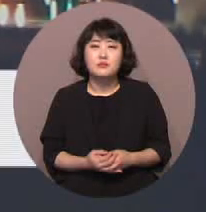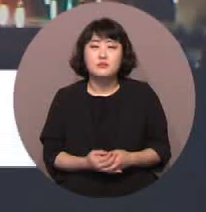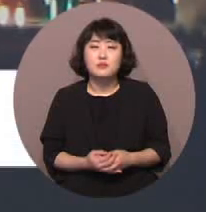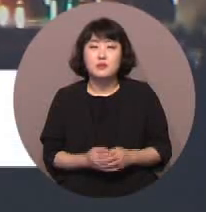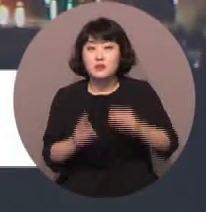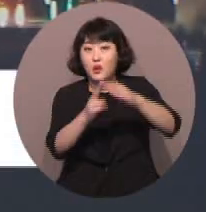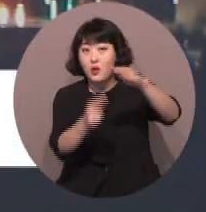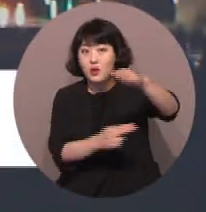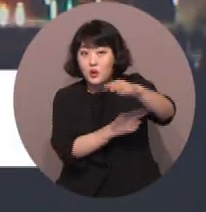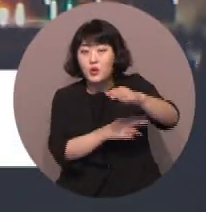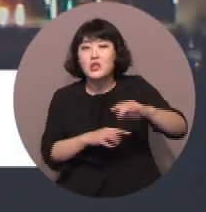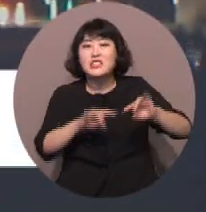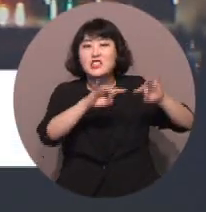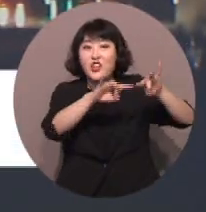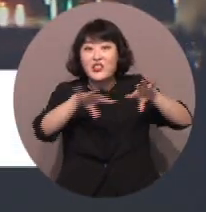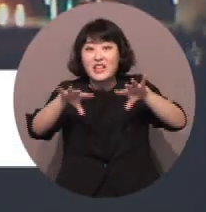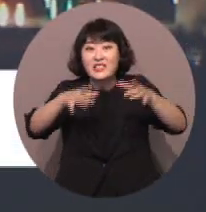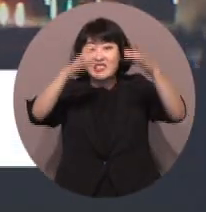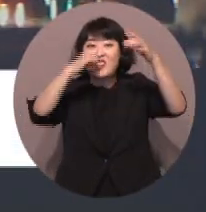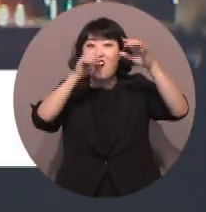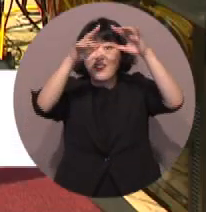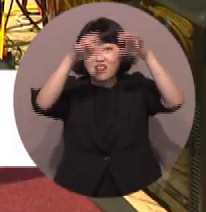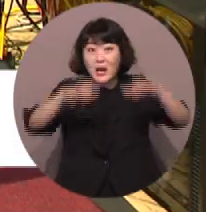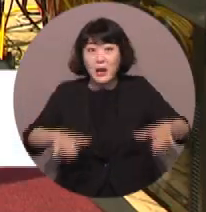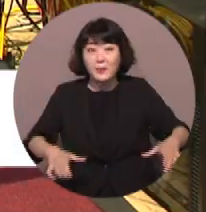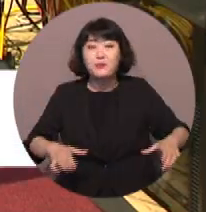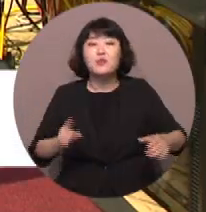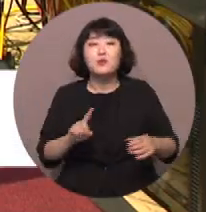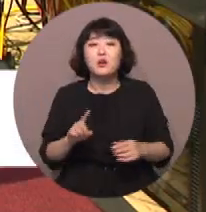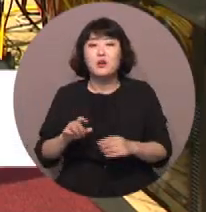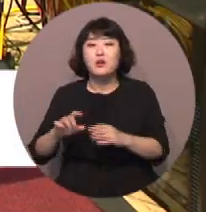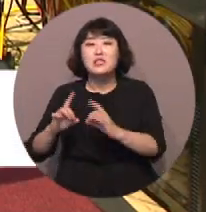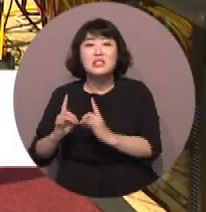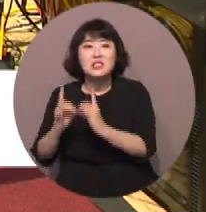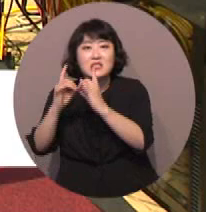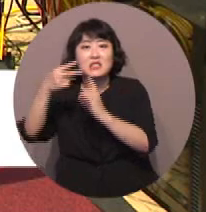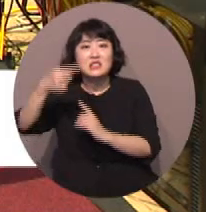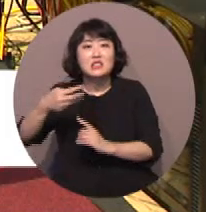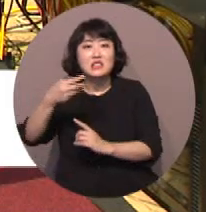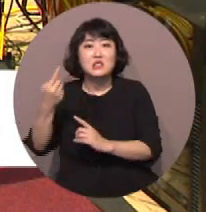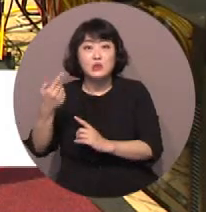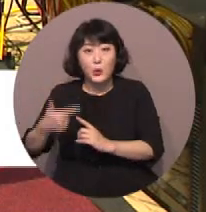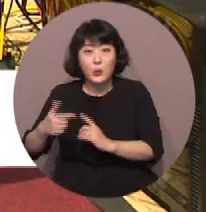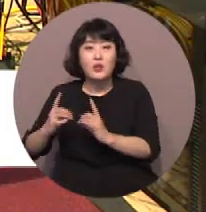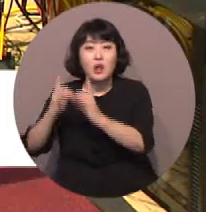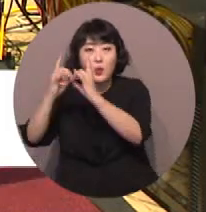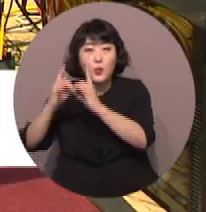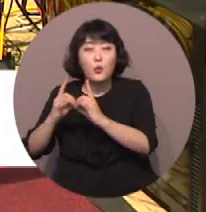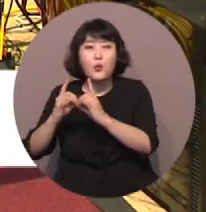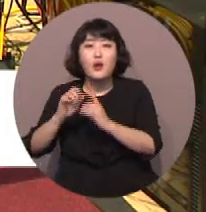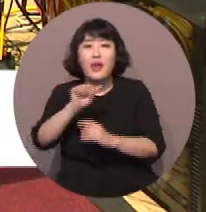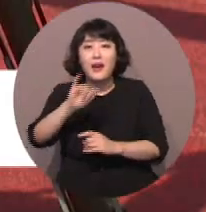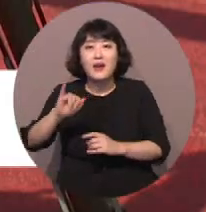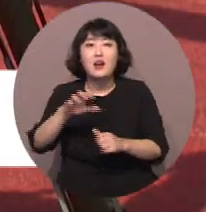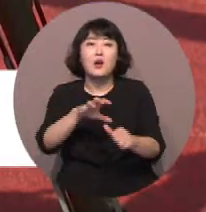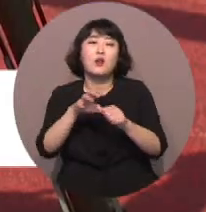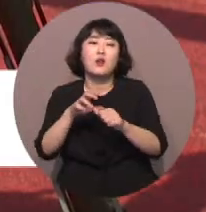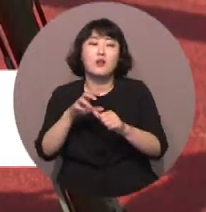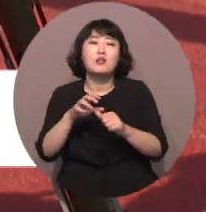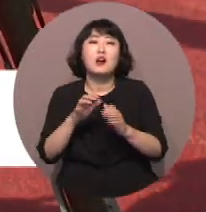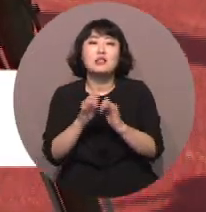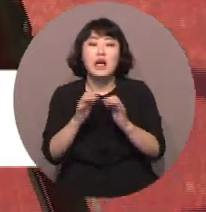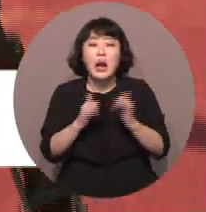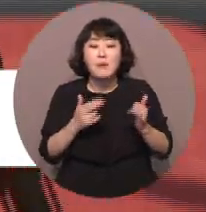교량 이나 송전철탑 등 철도 시설물 을 드론과 인공지능 기술로 자동 점검 하는 무인 자동화 점검 시스템